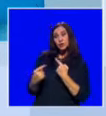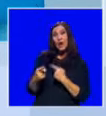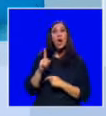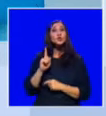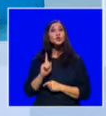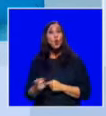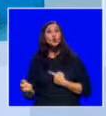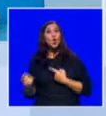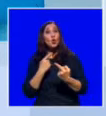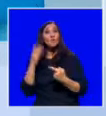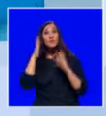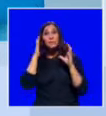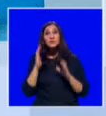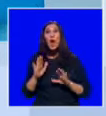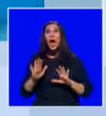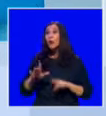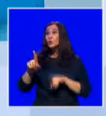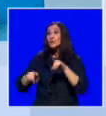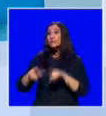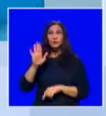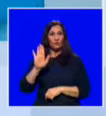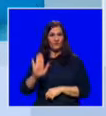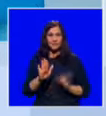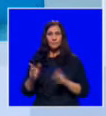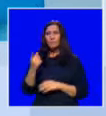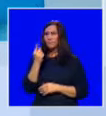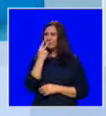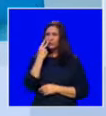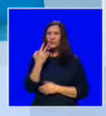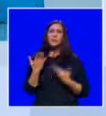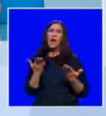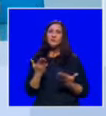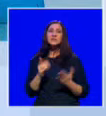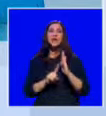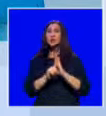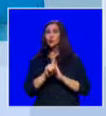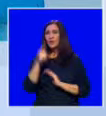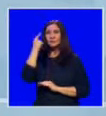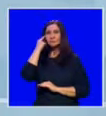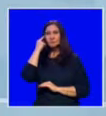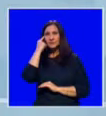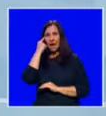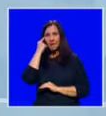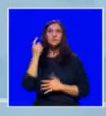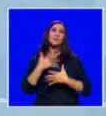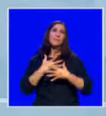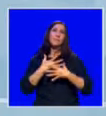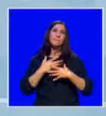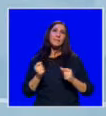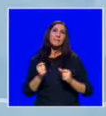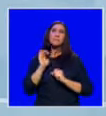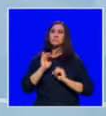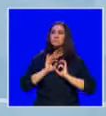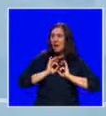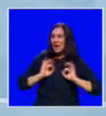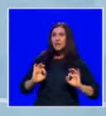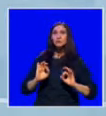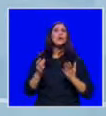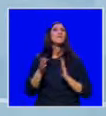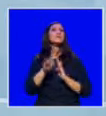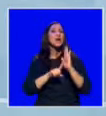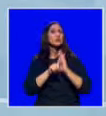ще договаряте правителство, ако зависи от вас? Нека да видим първо какви са резултатите. Знаете, че без да сме наясно какви са